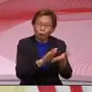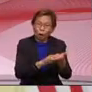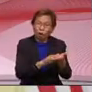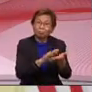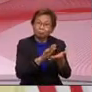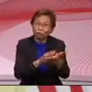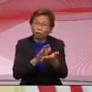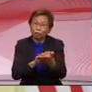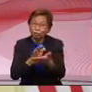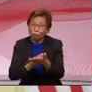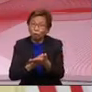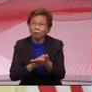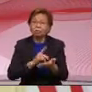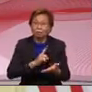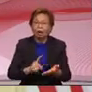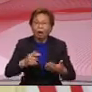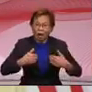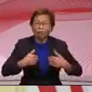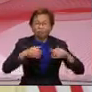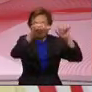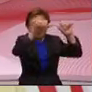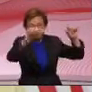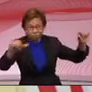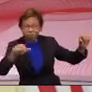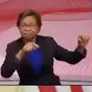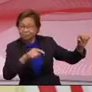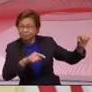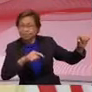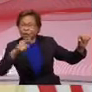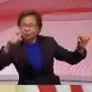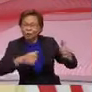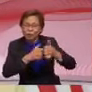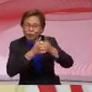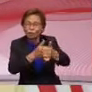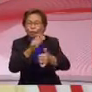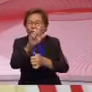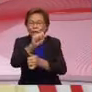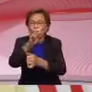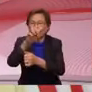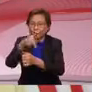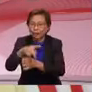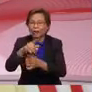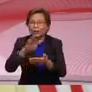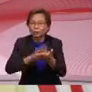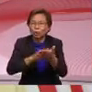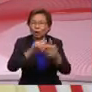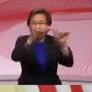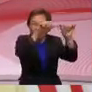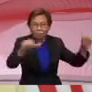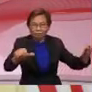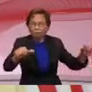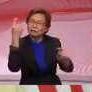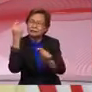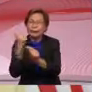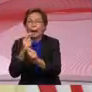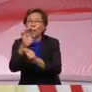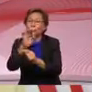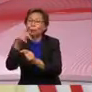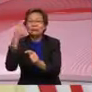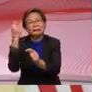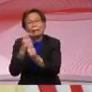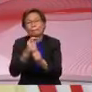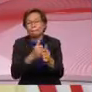madrasah tahfiz yang mempunyai kemudahan asrama perlu mengikut SOP sekolah asrama yang ditetapkan.